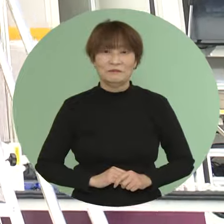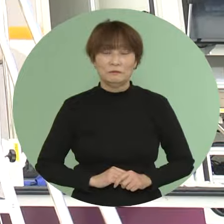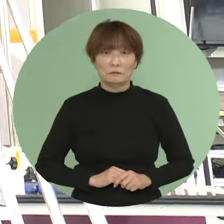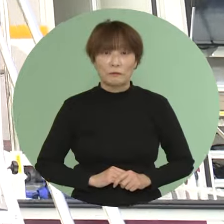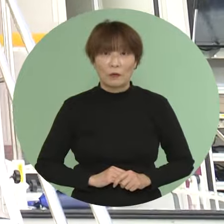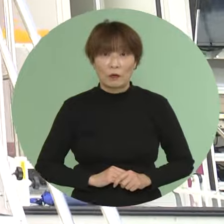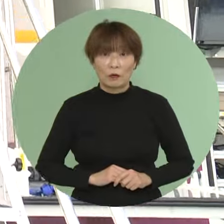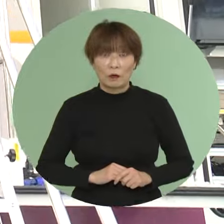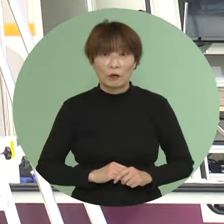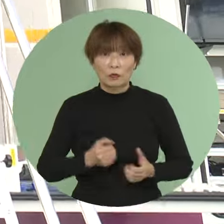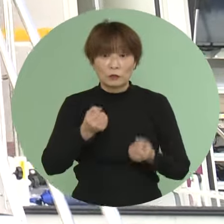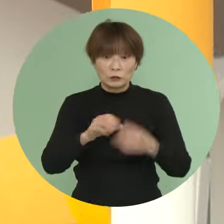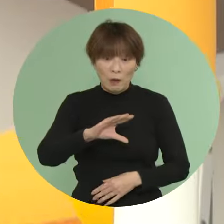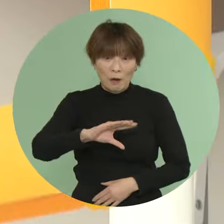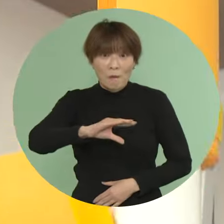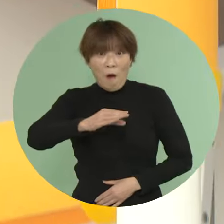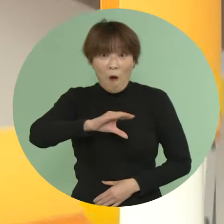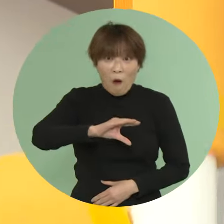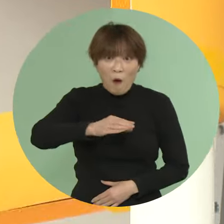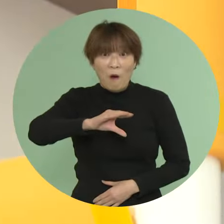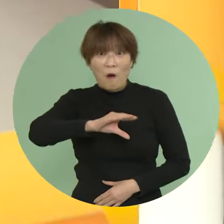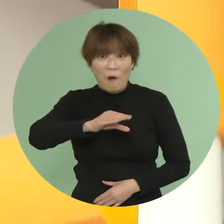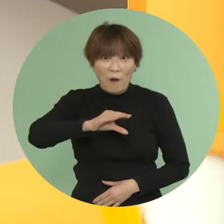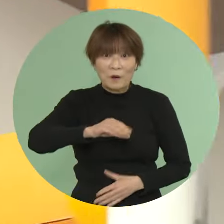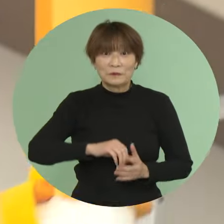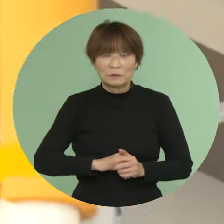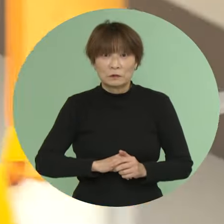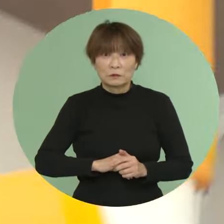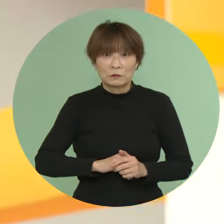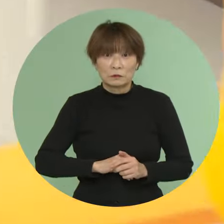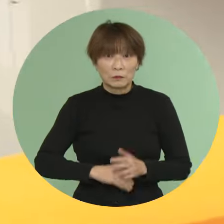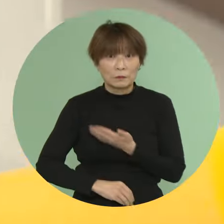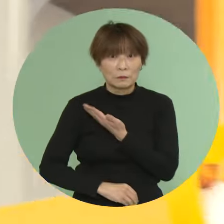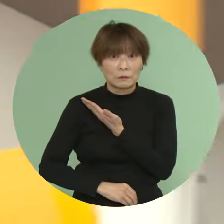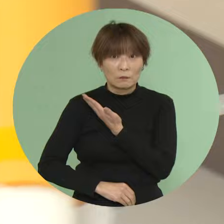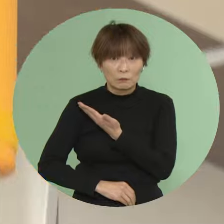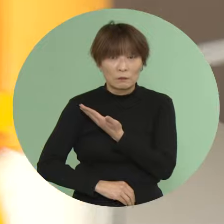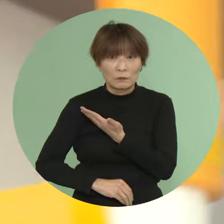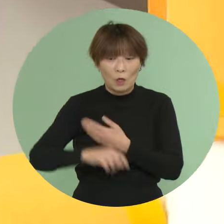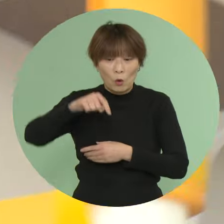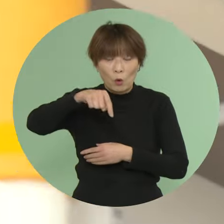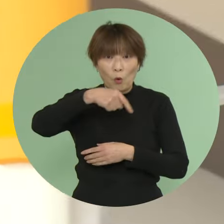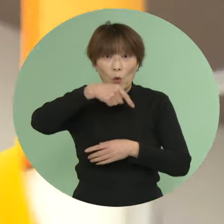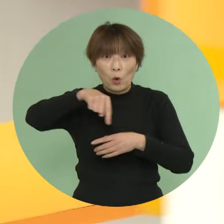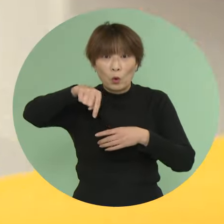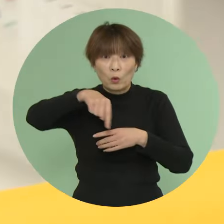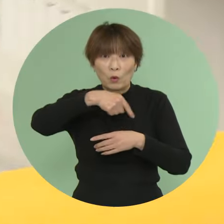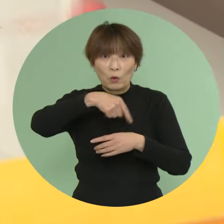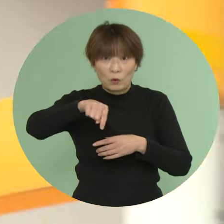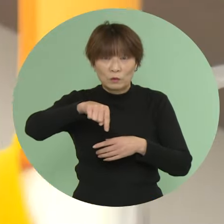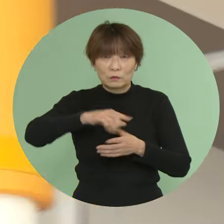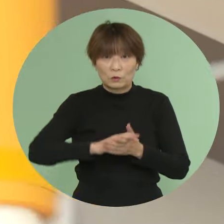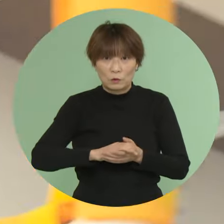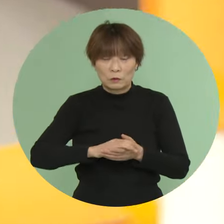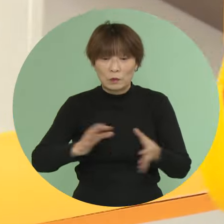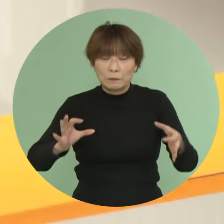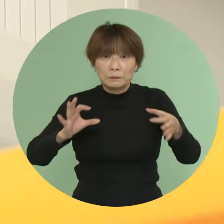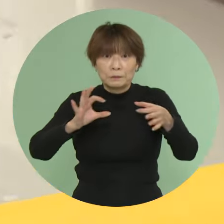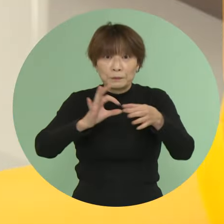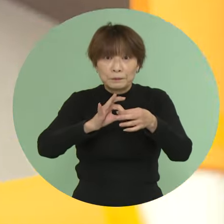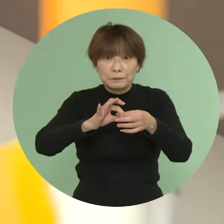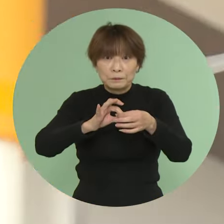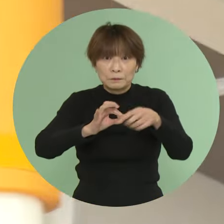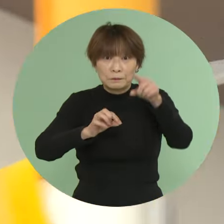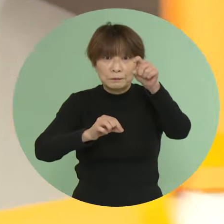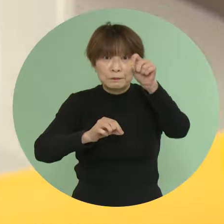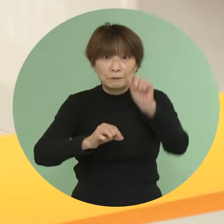地震体験車が大きく揺れています。そして感震ブレーカーの重りが揺れによって落ち、つながっていたレバーが倒